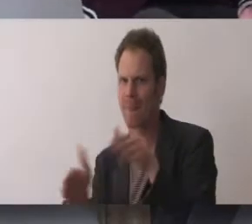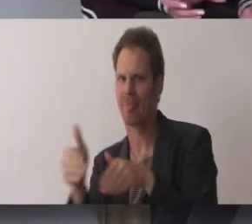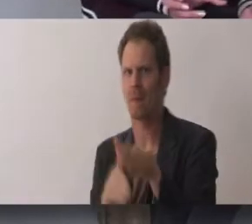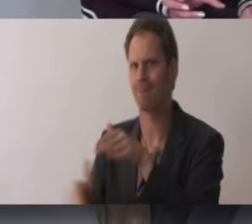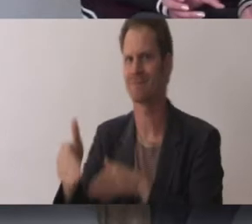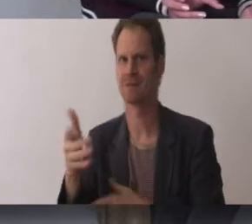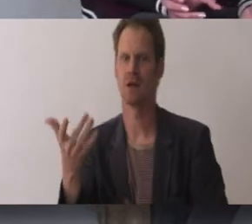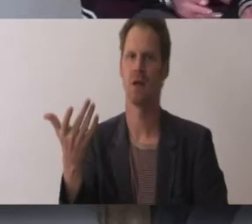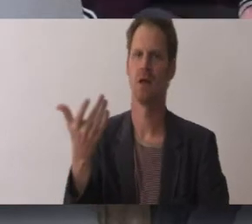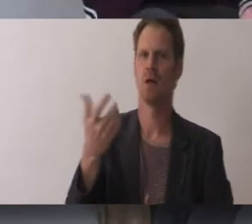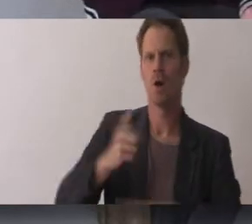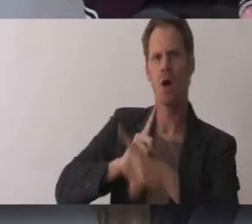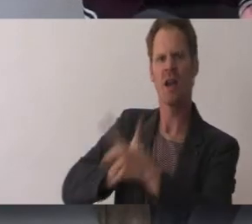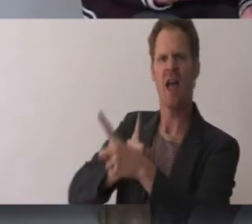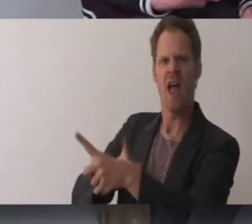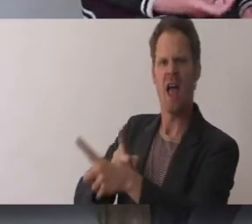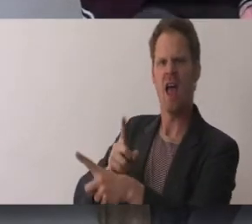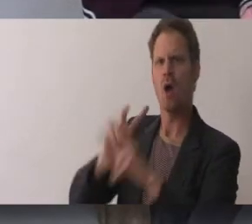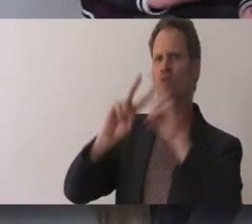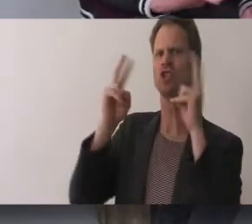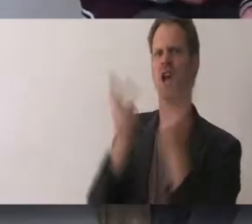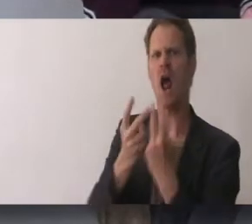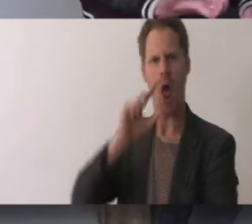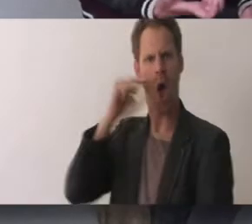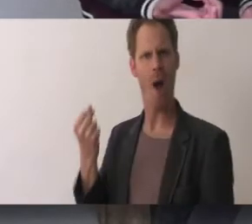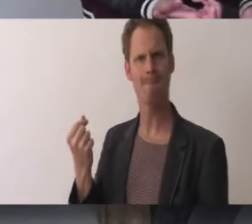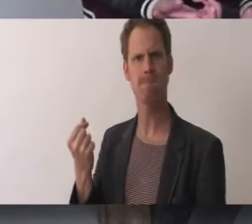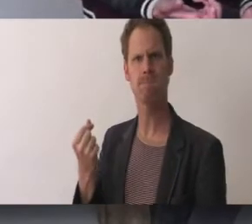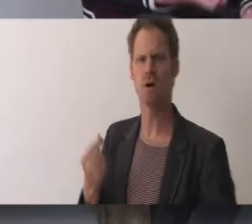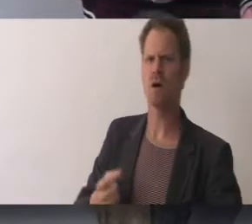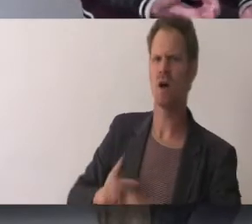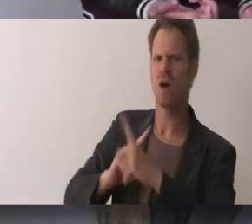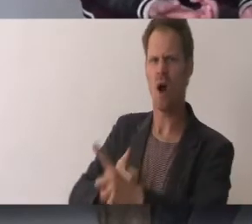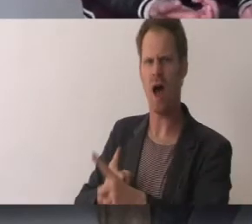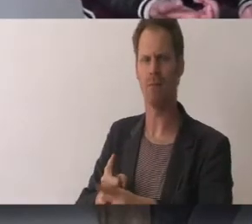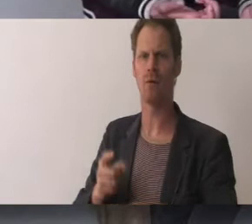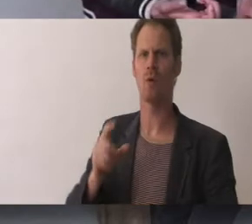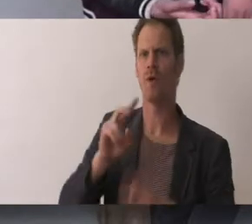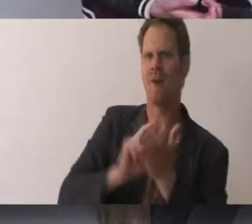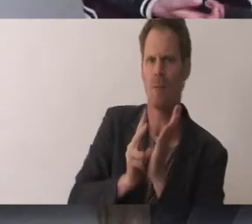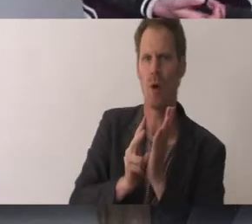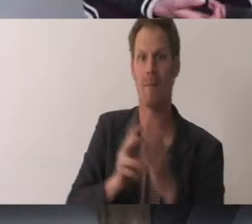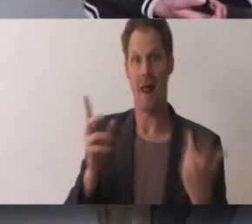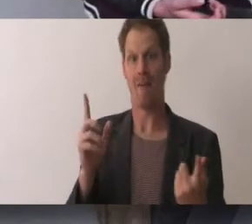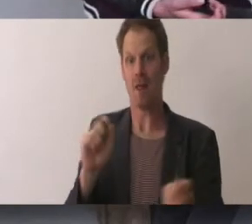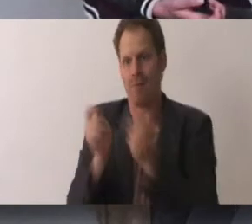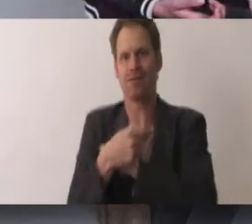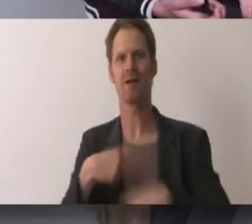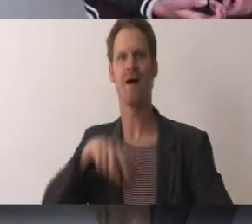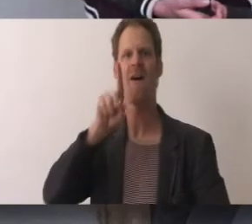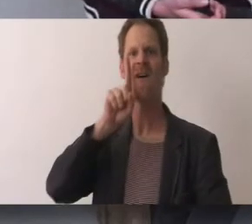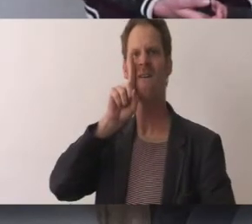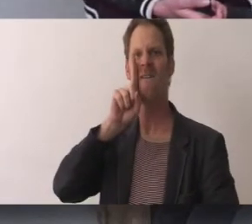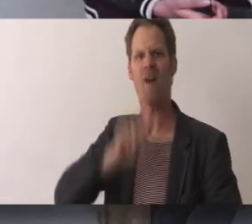vocabulaire guerrier qui est d'habitude attribué à la virilité à l'homme et mélangé avec cette sur-féminisation